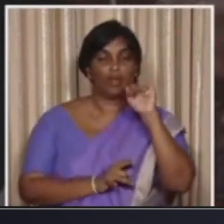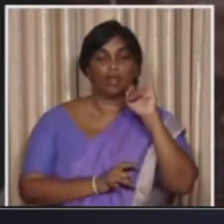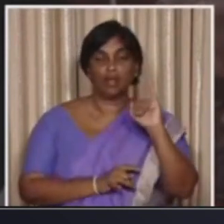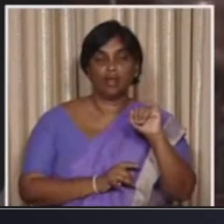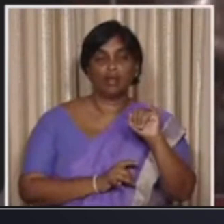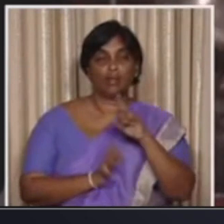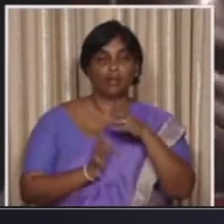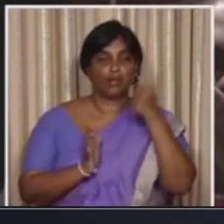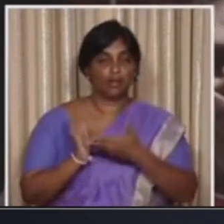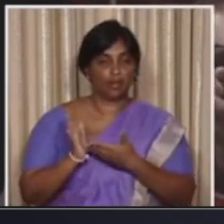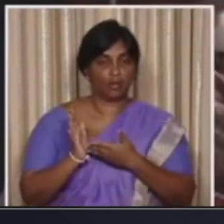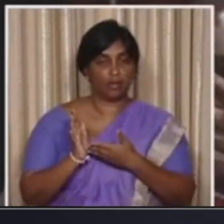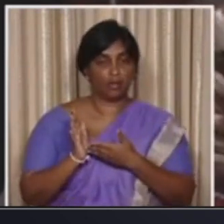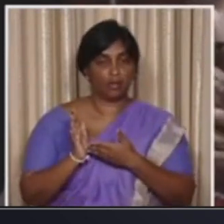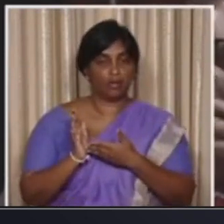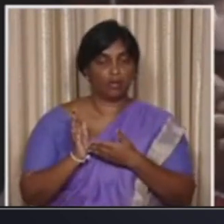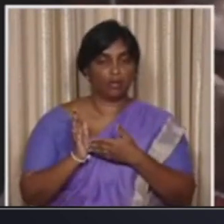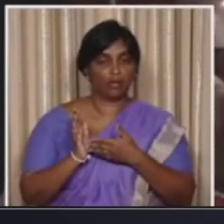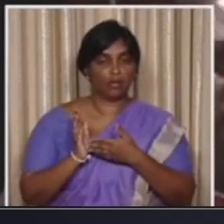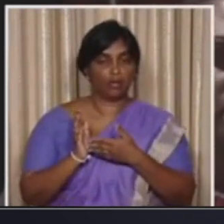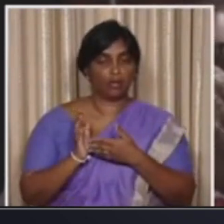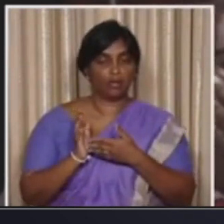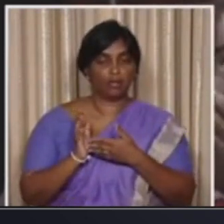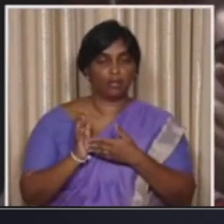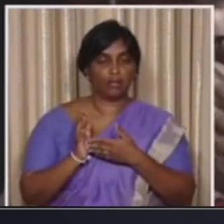මේ වටිනාකම එහෙ කියන්නේ ගරු සභාපතිතුමනි